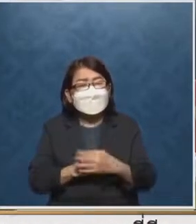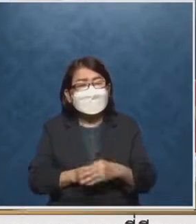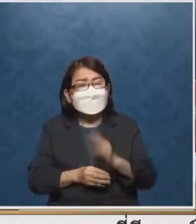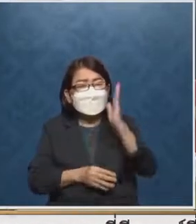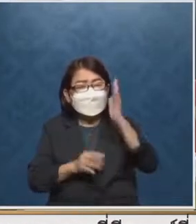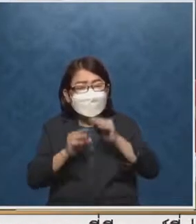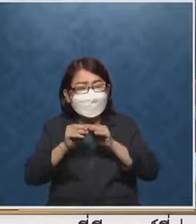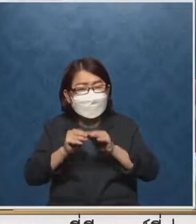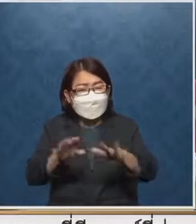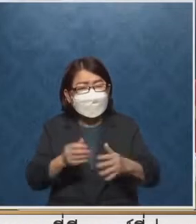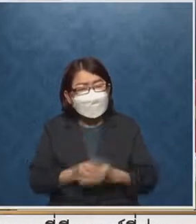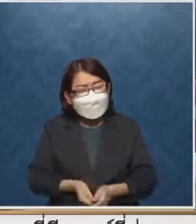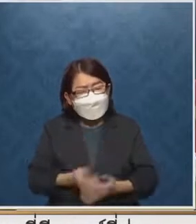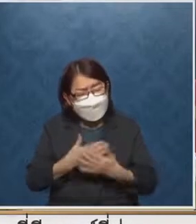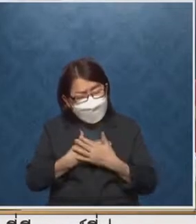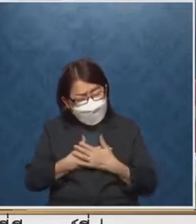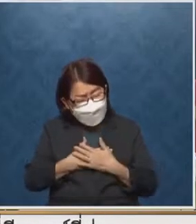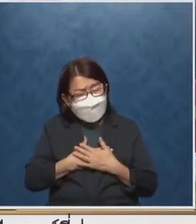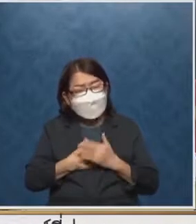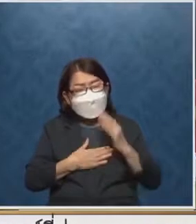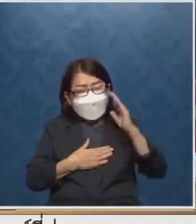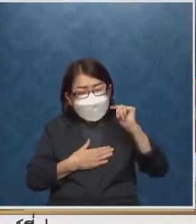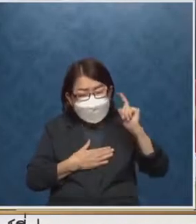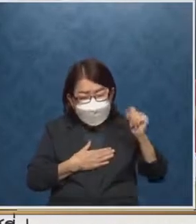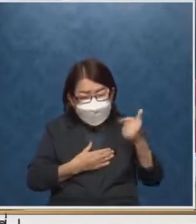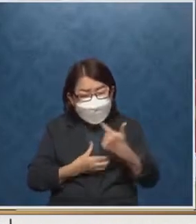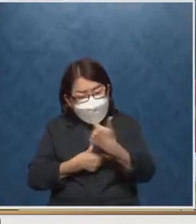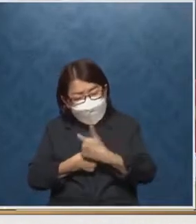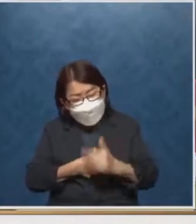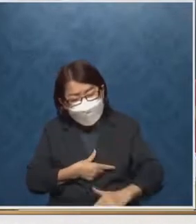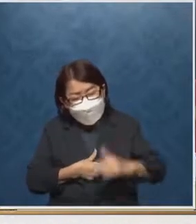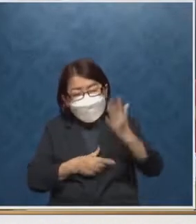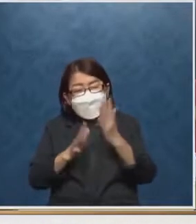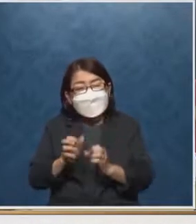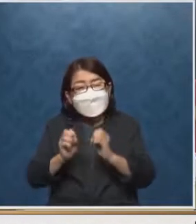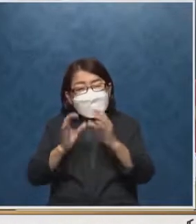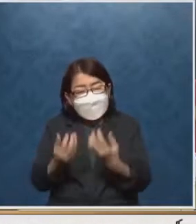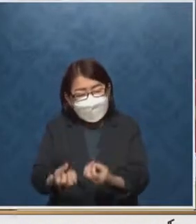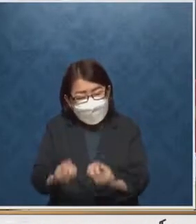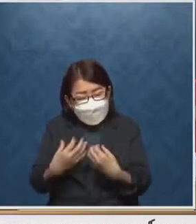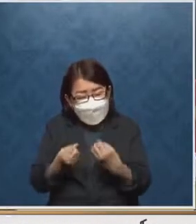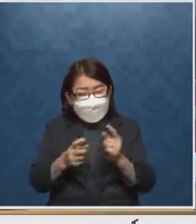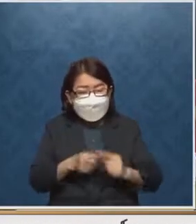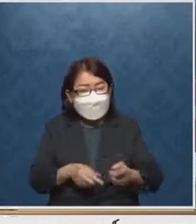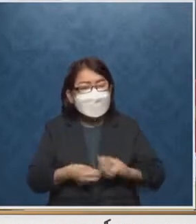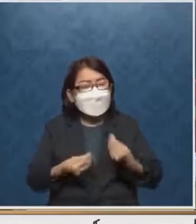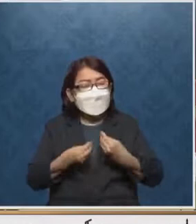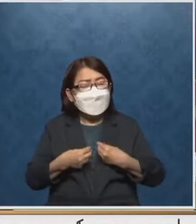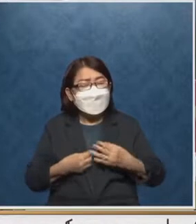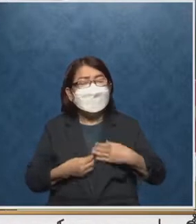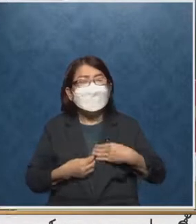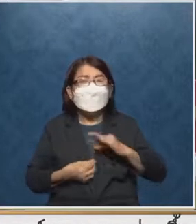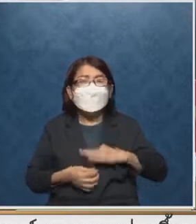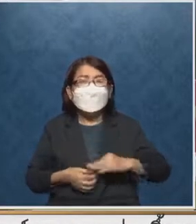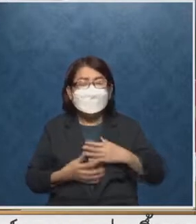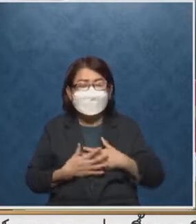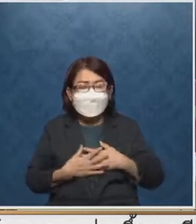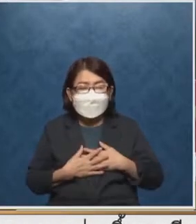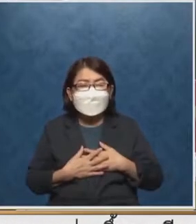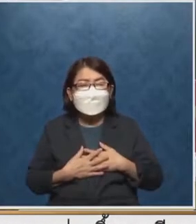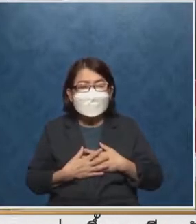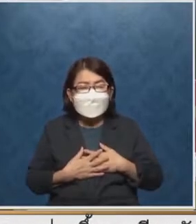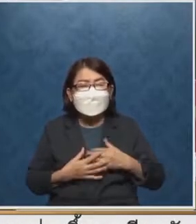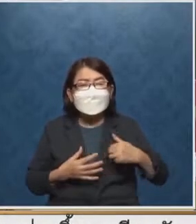ความกตัญญูรู้คุณความกตัญญูกตเวทีสร้างจิตใจให้มีความอ่อนโยนให้มีความเมต